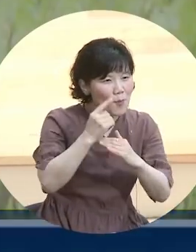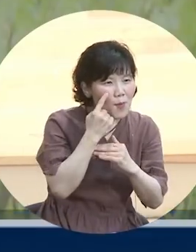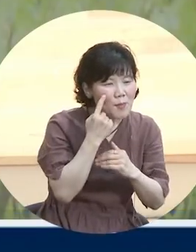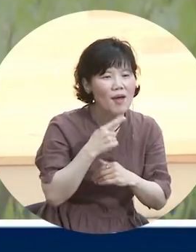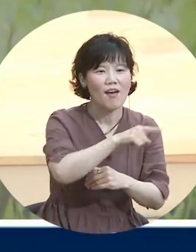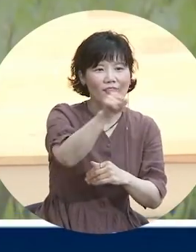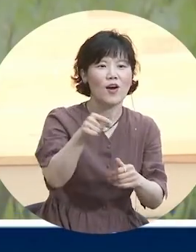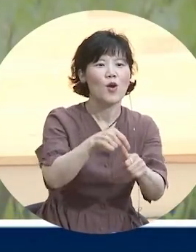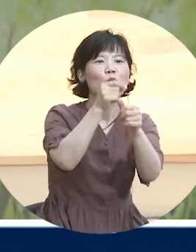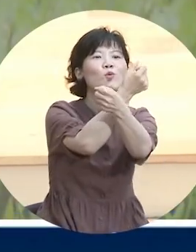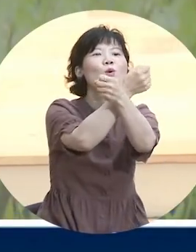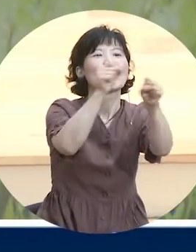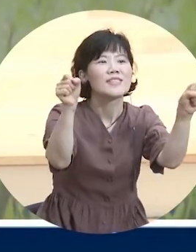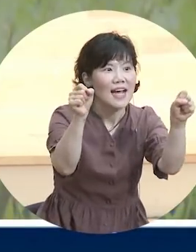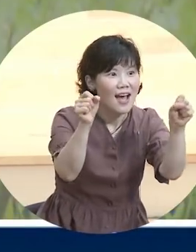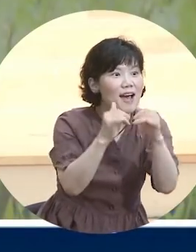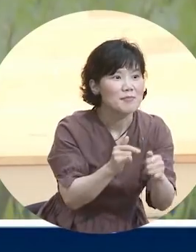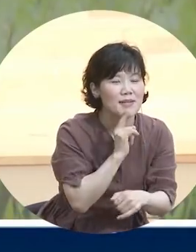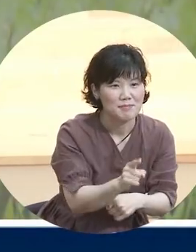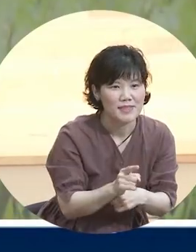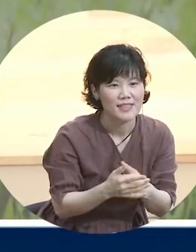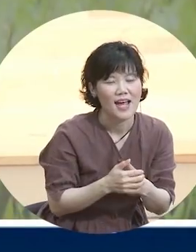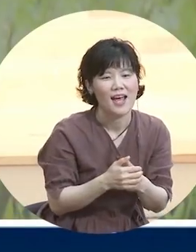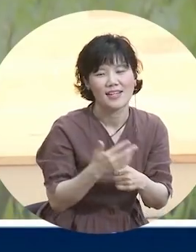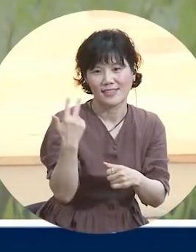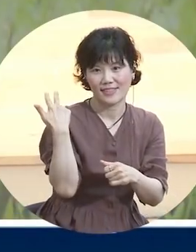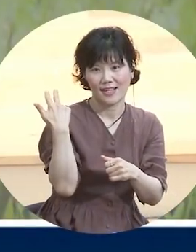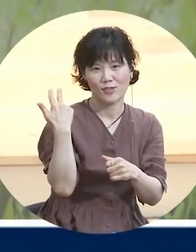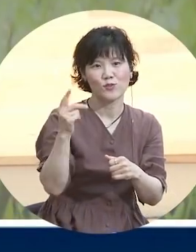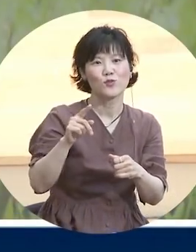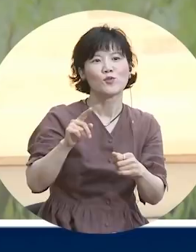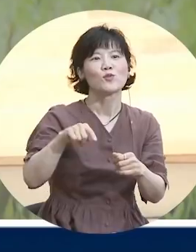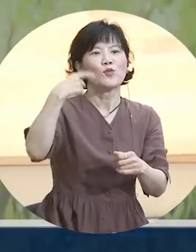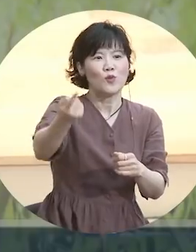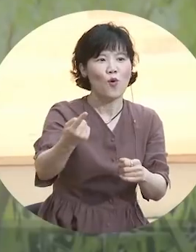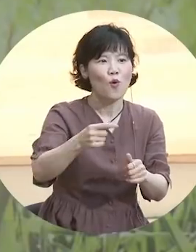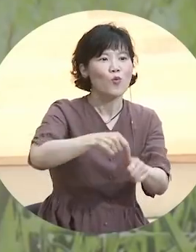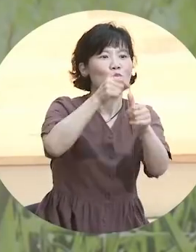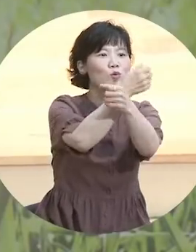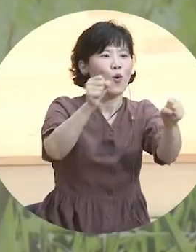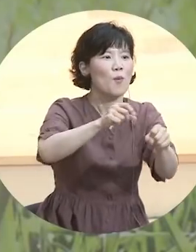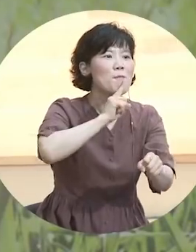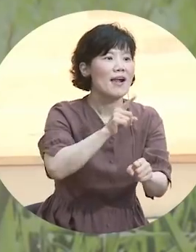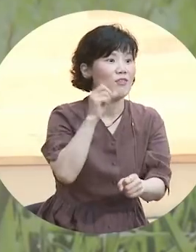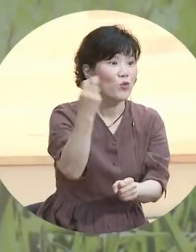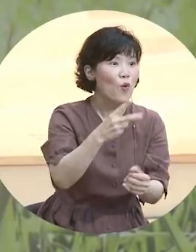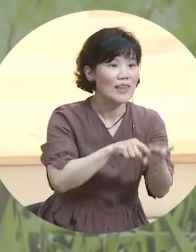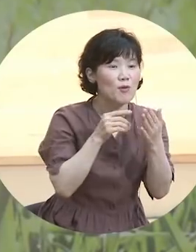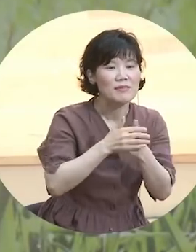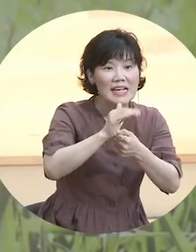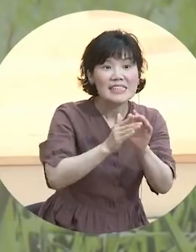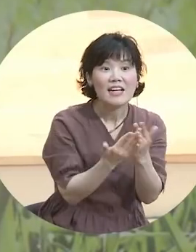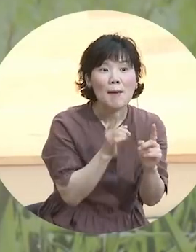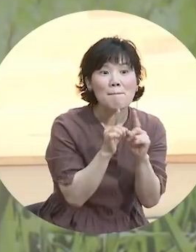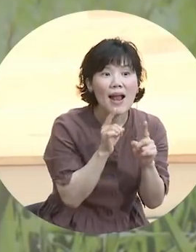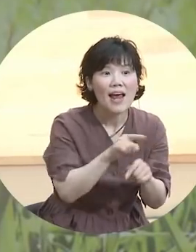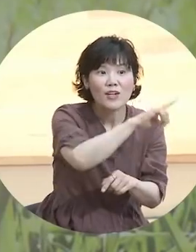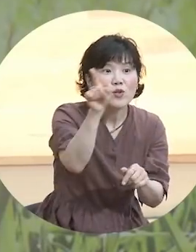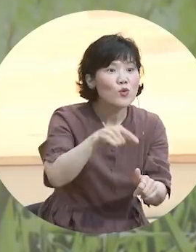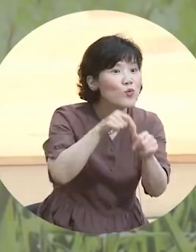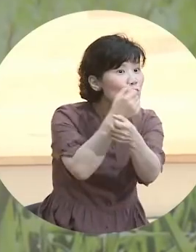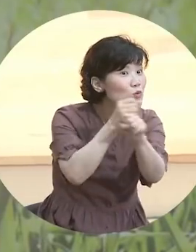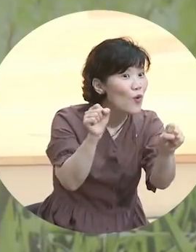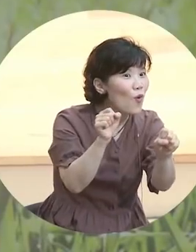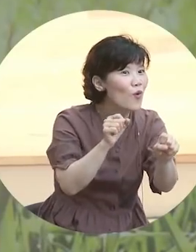보니까 너희의 구속자시오라고 말하죠. 지난주에 이어서 구속이 또 나옵니다. 성경이 말하는 구속은 우리가 생각하는